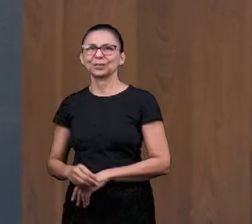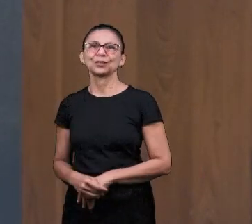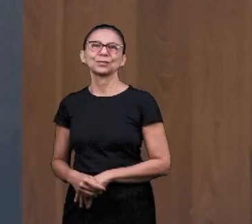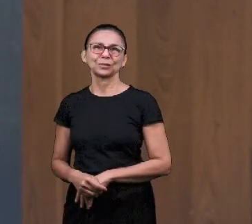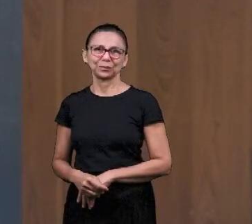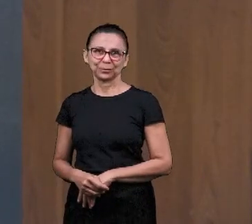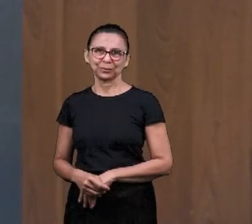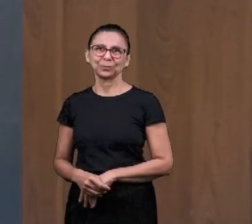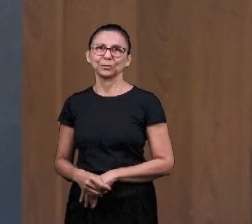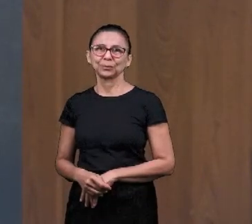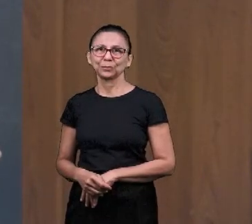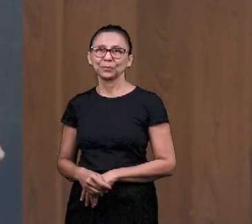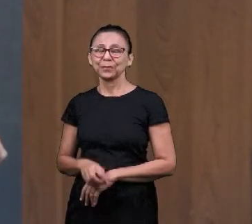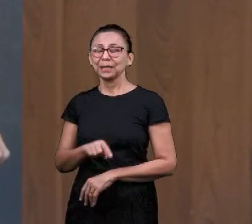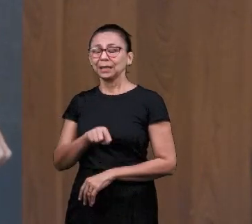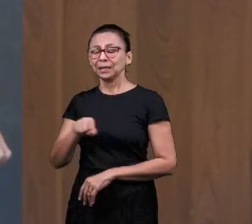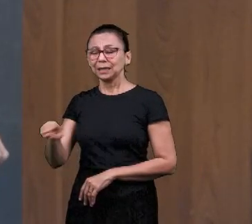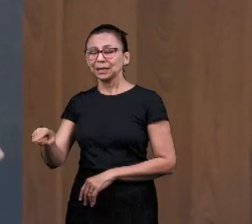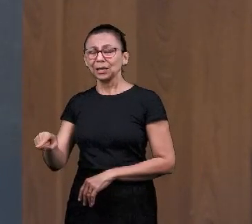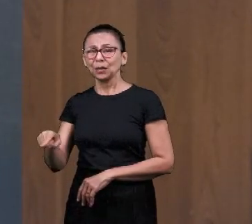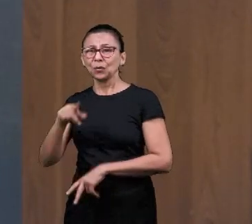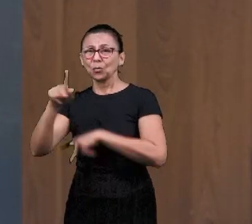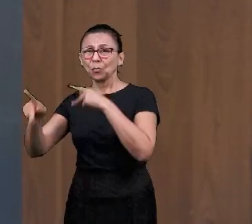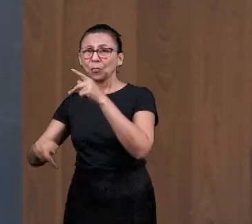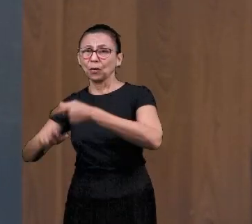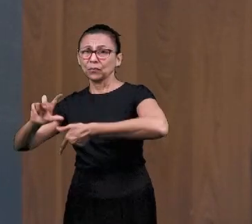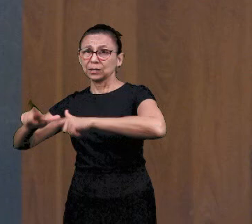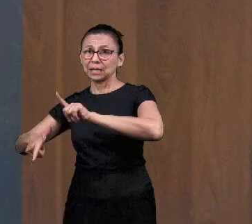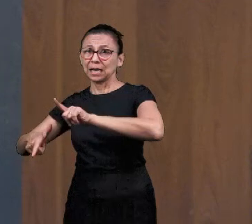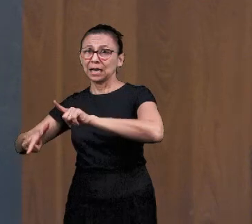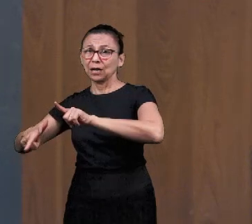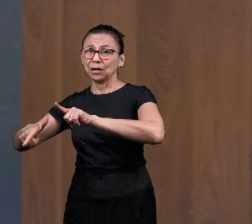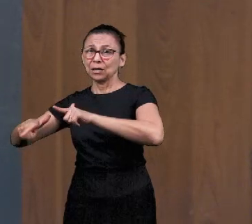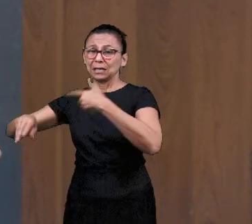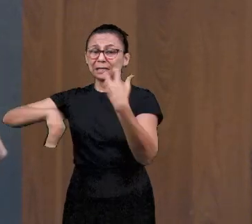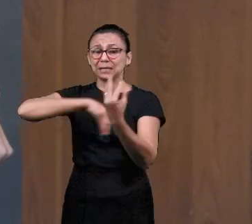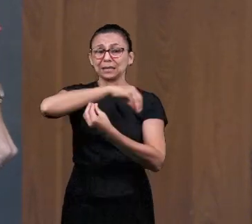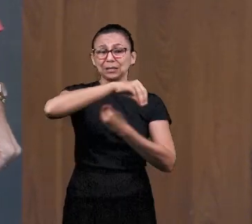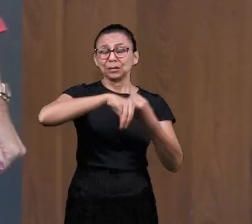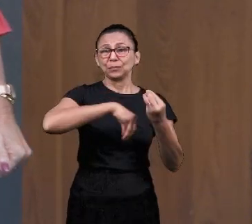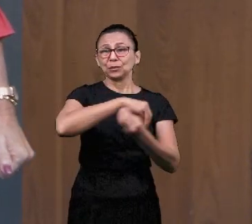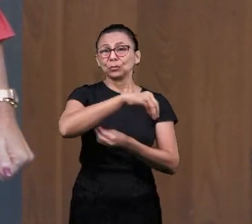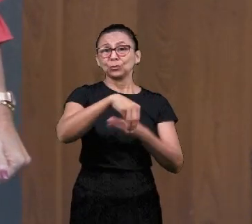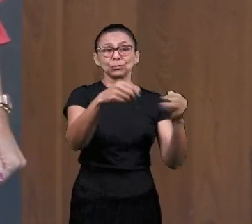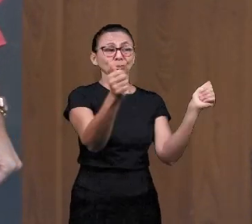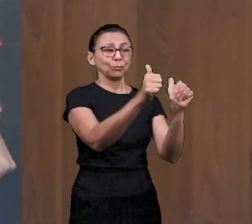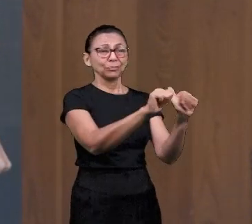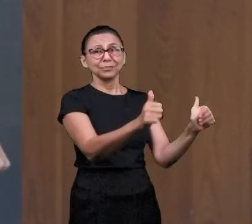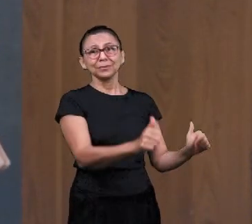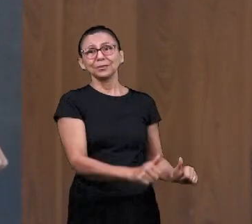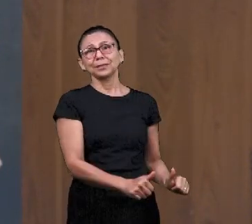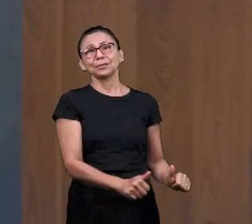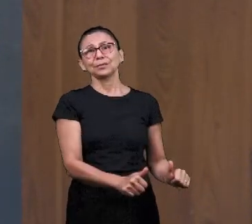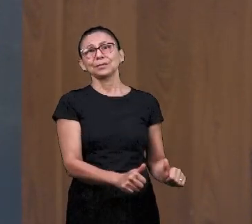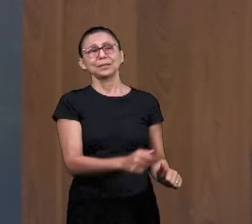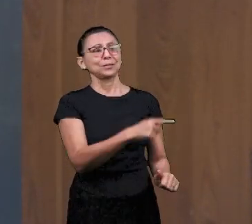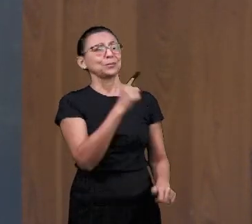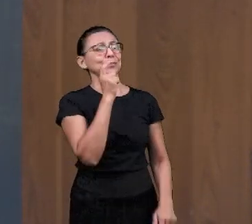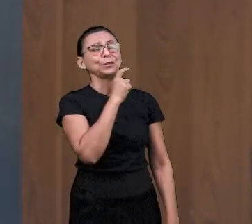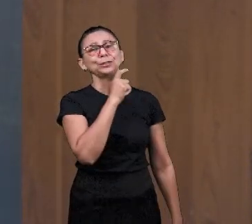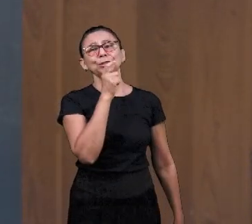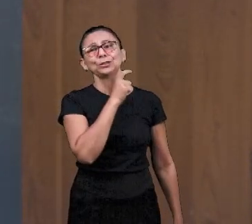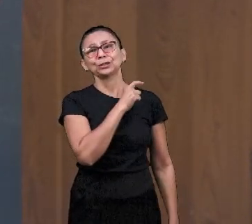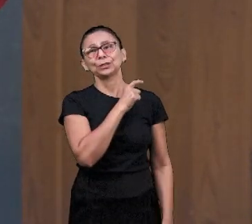quand ils ont choisi de vivre avec ces gens-là, ils ont oublié le commandement du Seigneur et ont commencé à servir les dieux